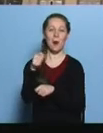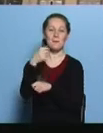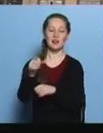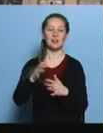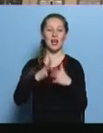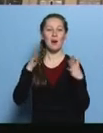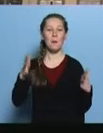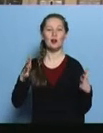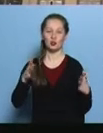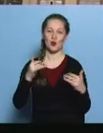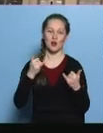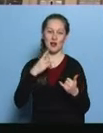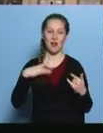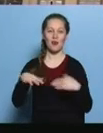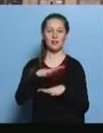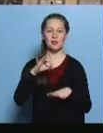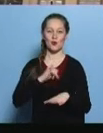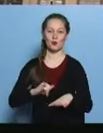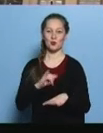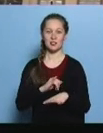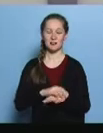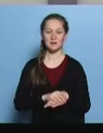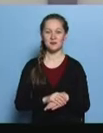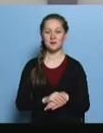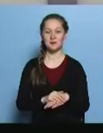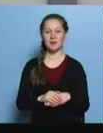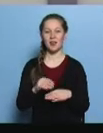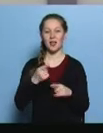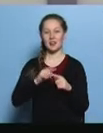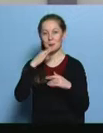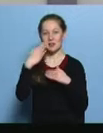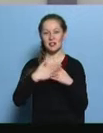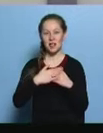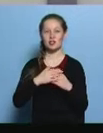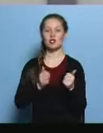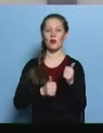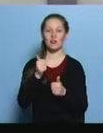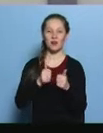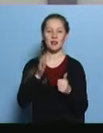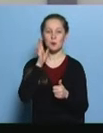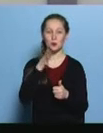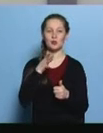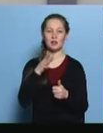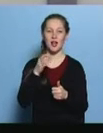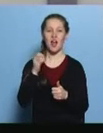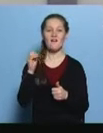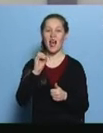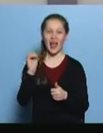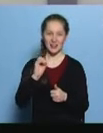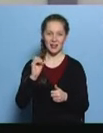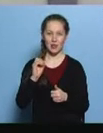для родной республики. Предстоят сейчас соревнования, вот будут и первые в Екатеринбурге в 12